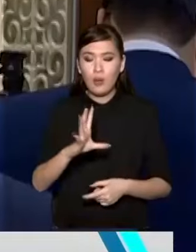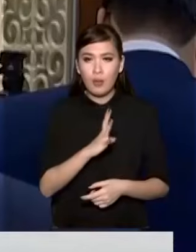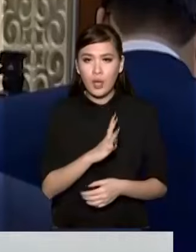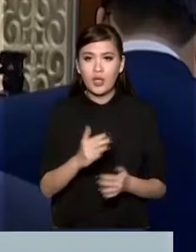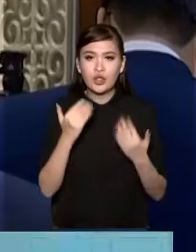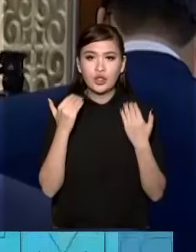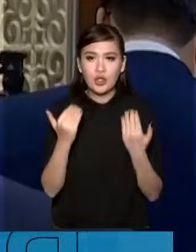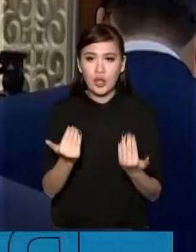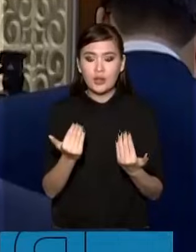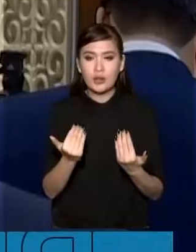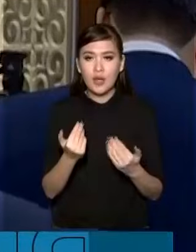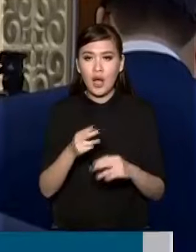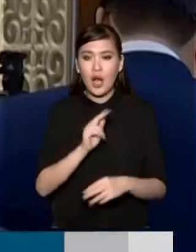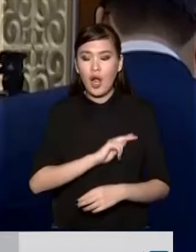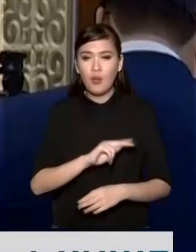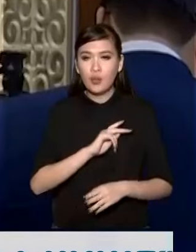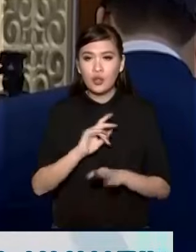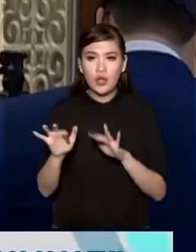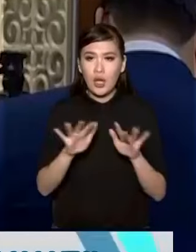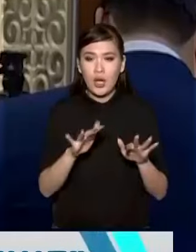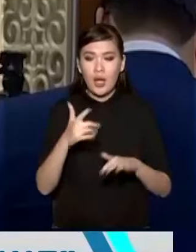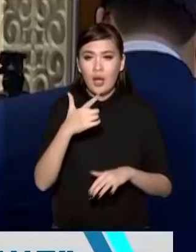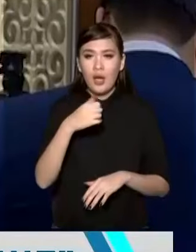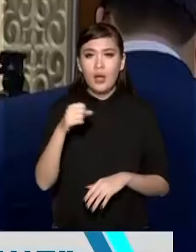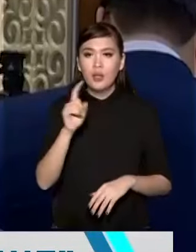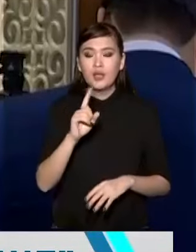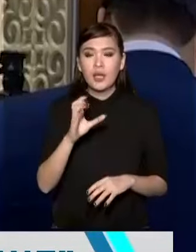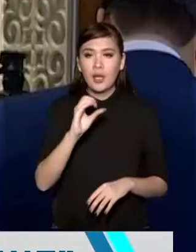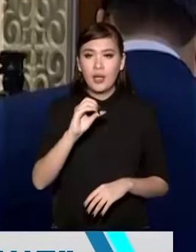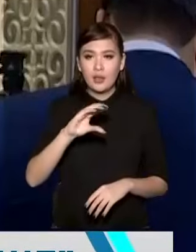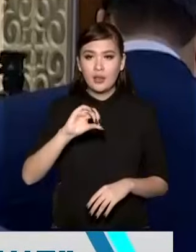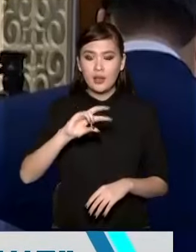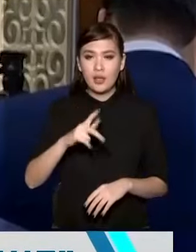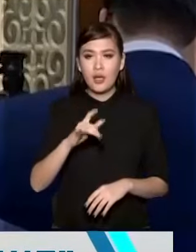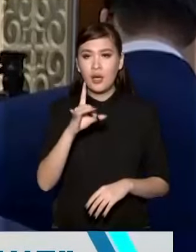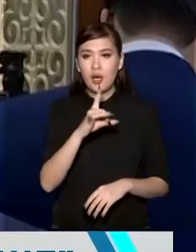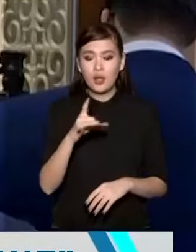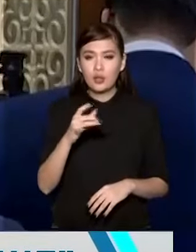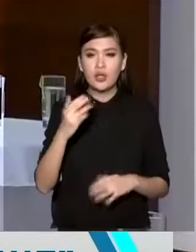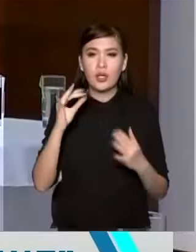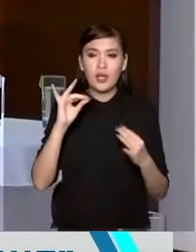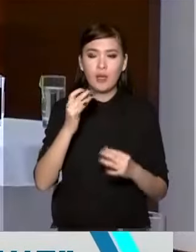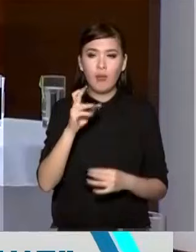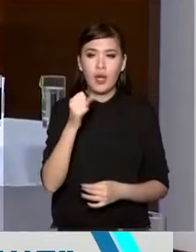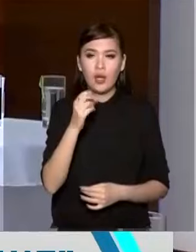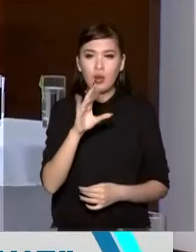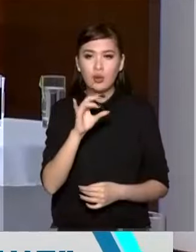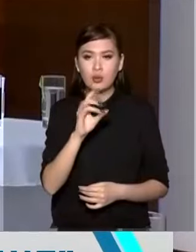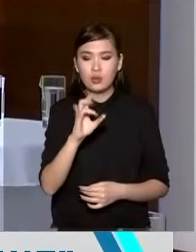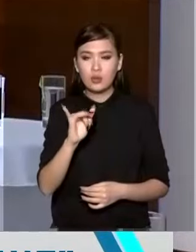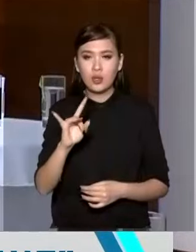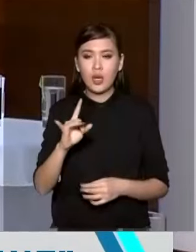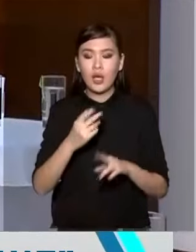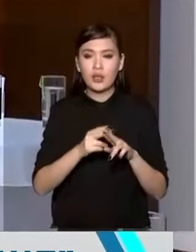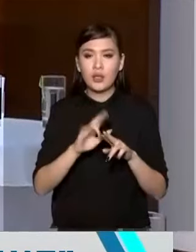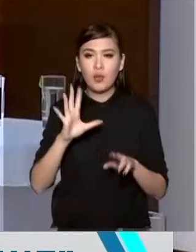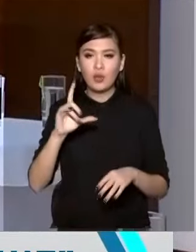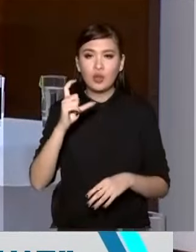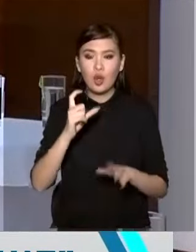Теперь идет работа по подводящей газификации Есильского района и Байконурского района. Это улучшит экологию нашей